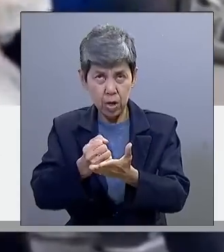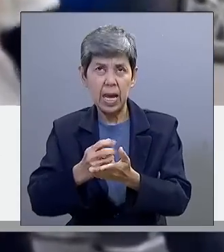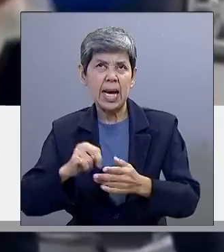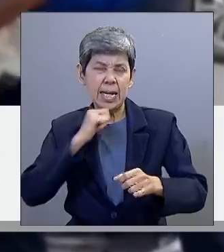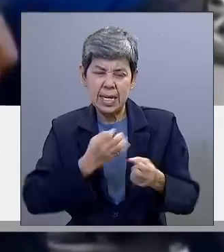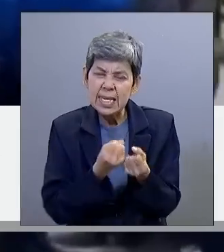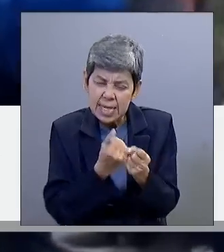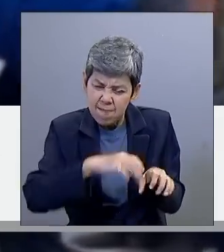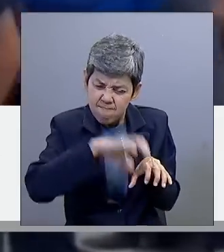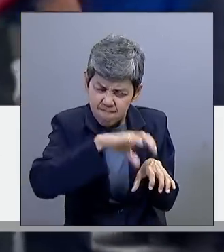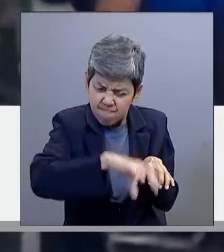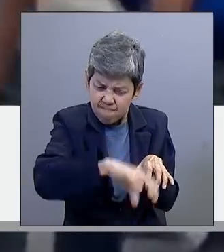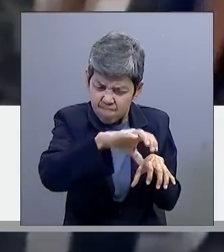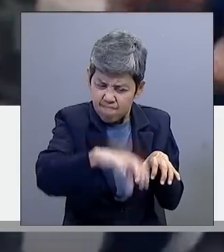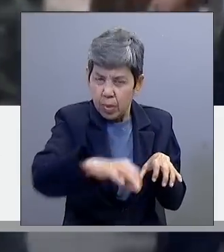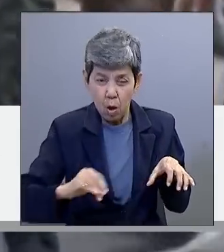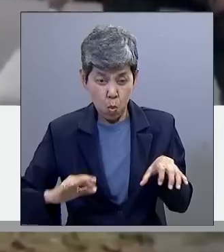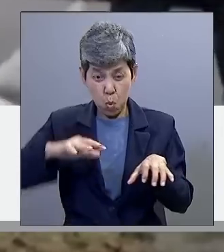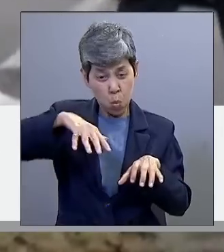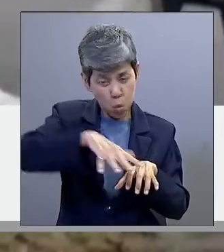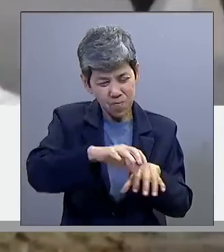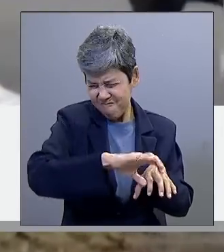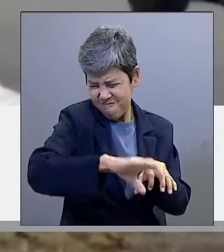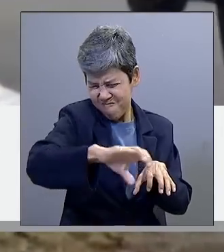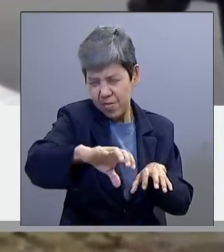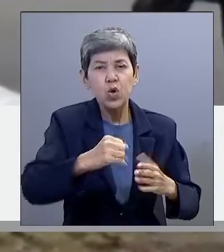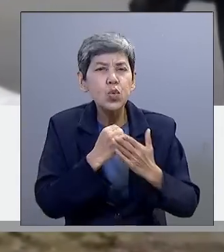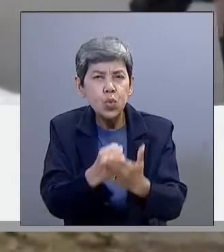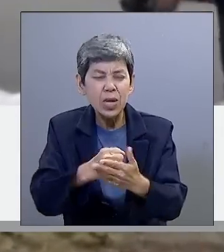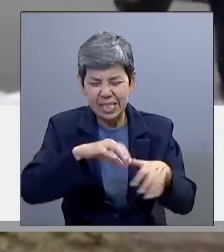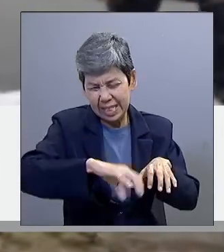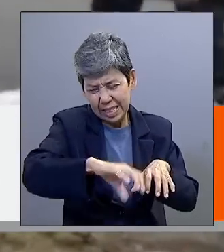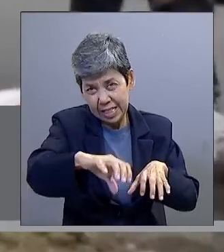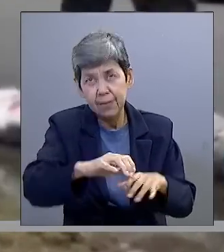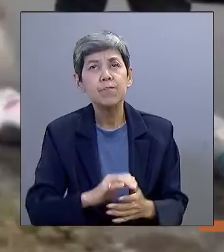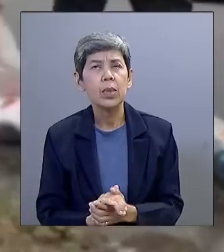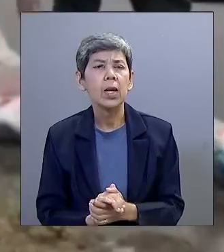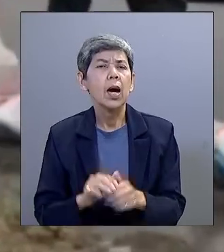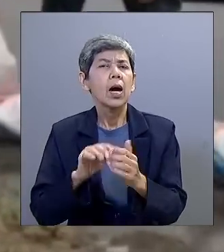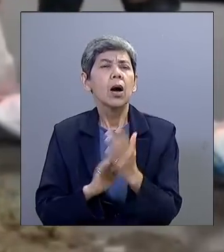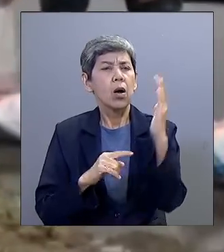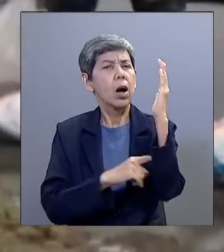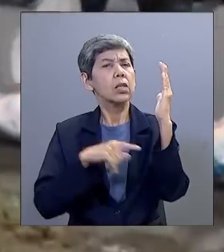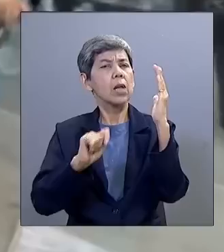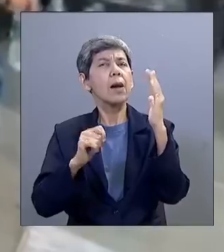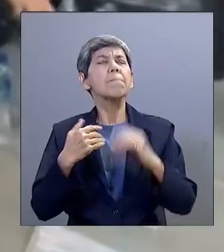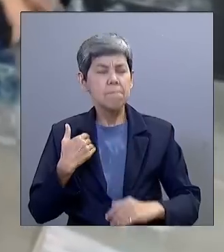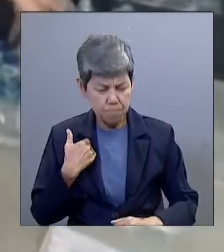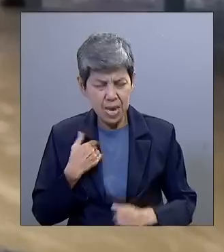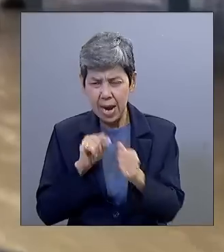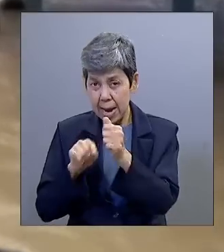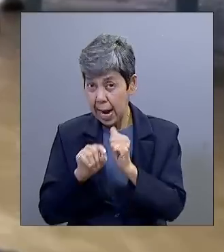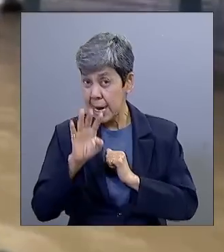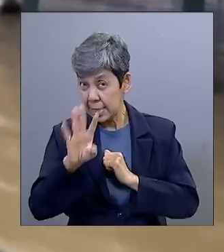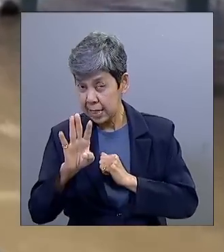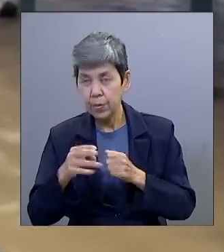นแนวกระสอบทรายเพื่อไม่ให้น้ำสร้างผลกระทบมากไปกว่านี้นะคะเช่นเดียวกับที่จังหวัดตรังค่ะมี4อำเภอ